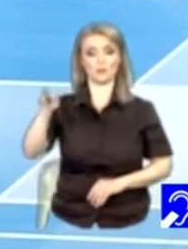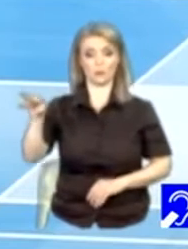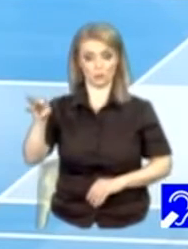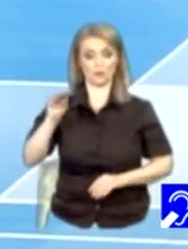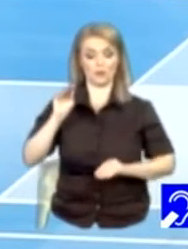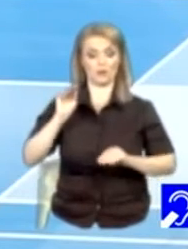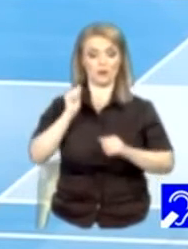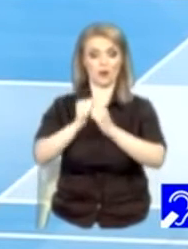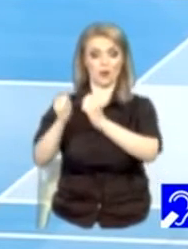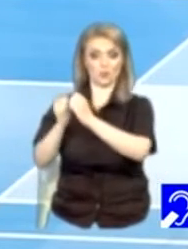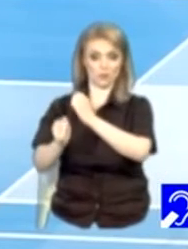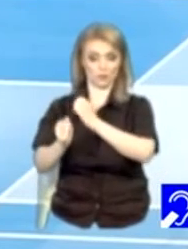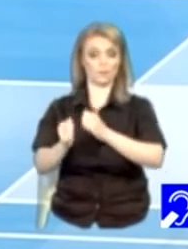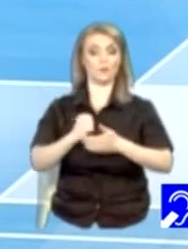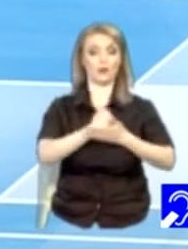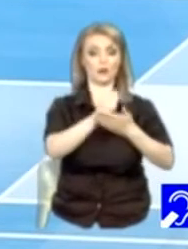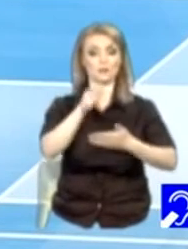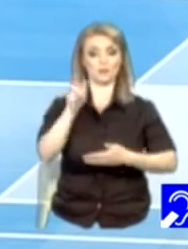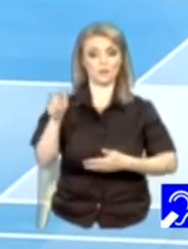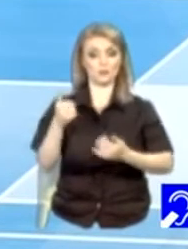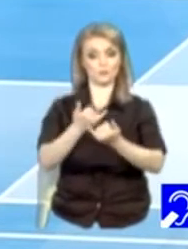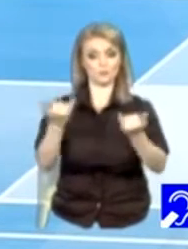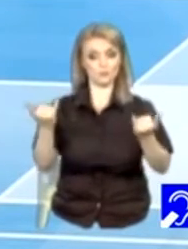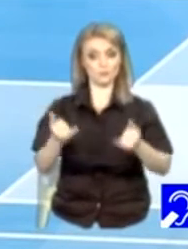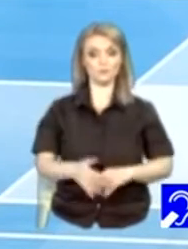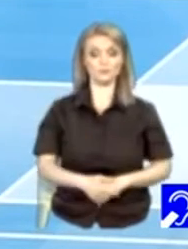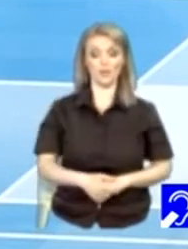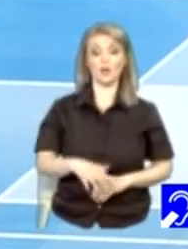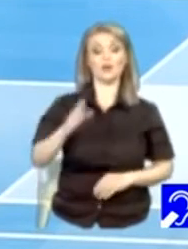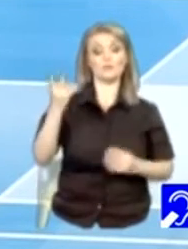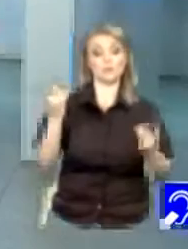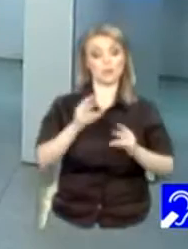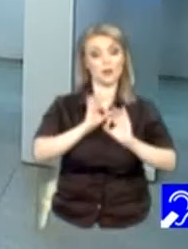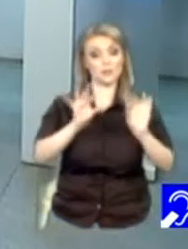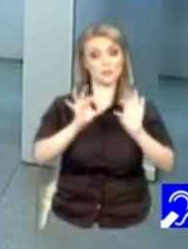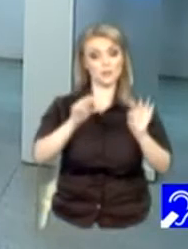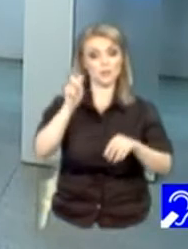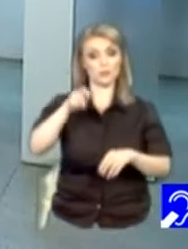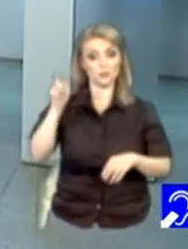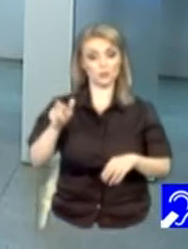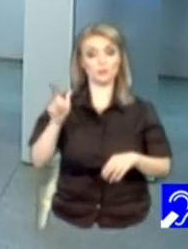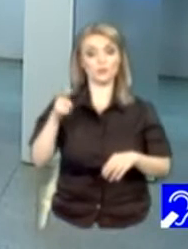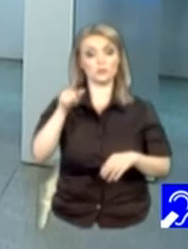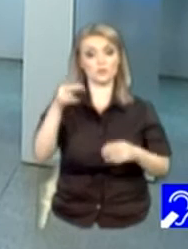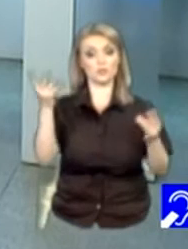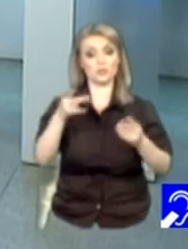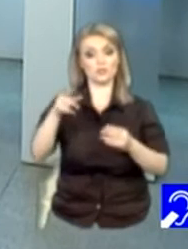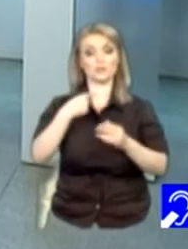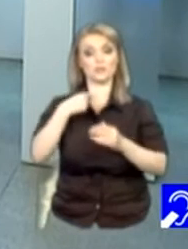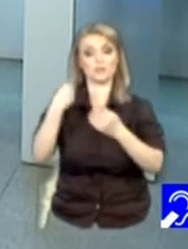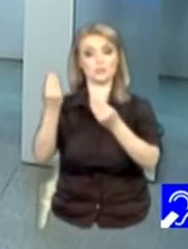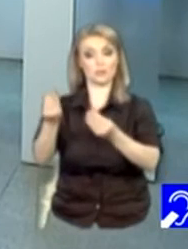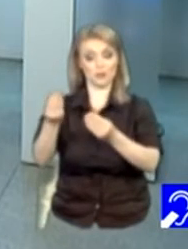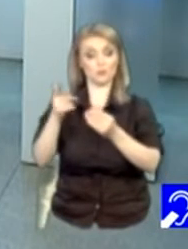alegătorilor. Sunteți doar dumneavoastră și ei să le spuneți de ce ar trebui să vă voteze pe 11 iulie. Avem și bolul